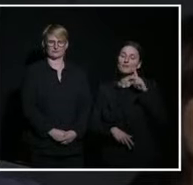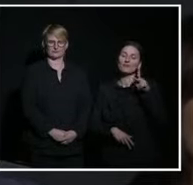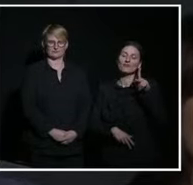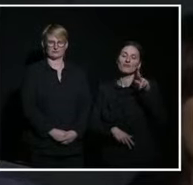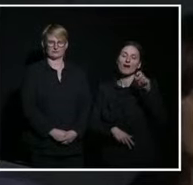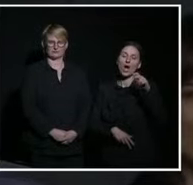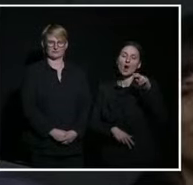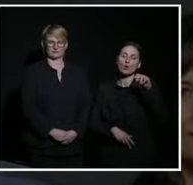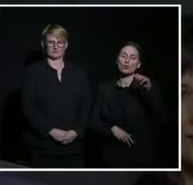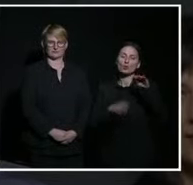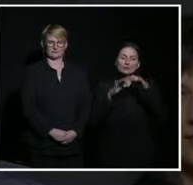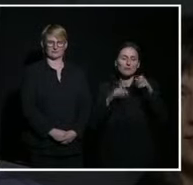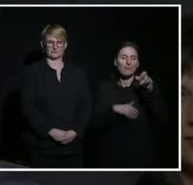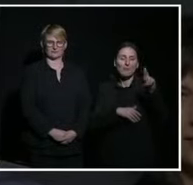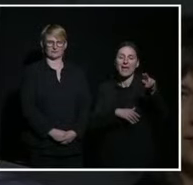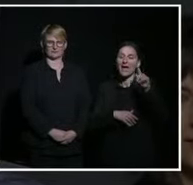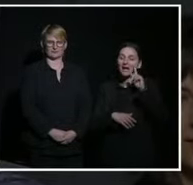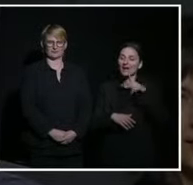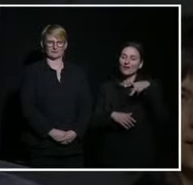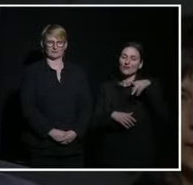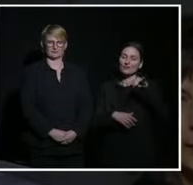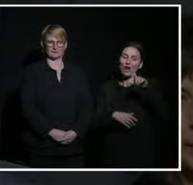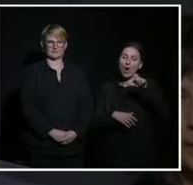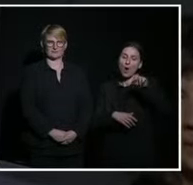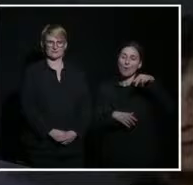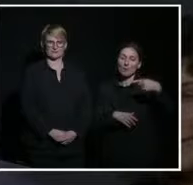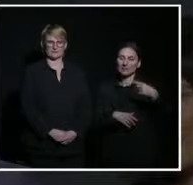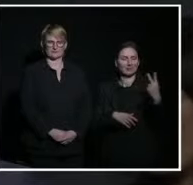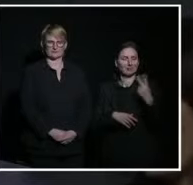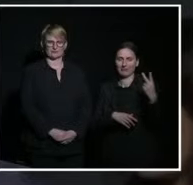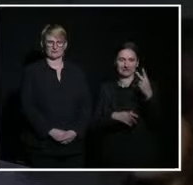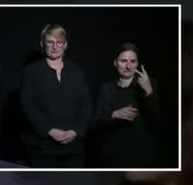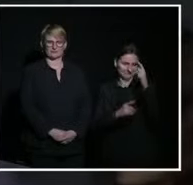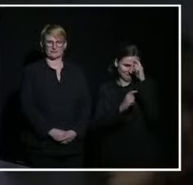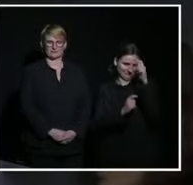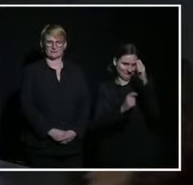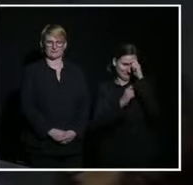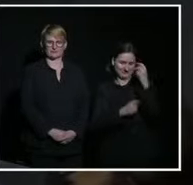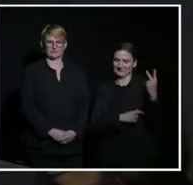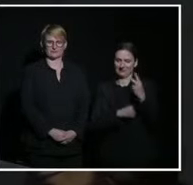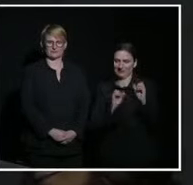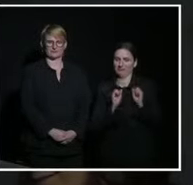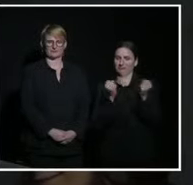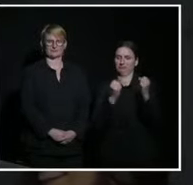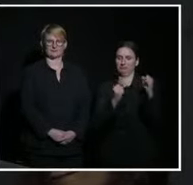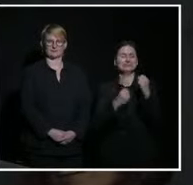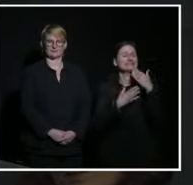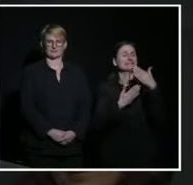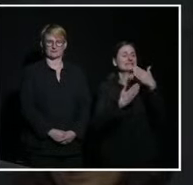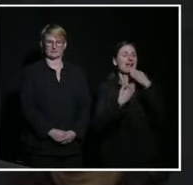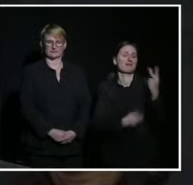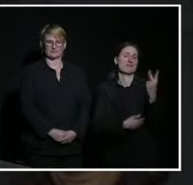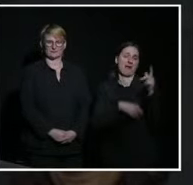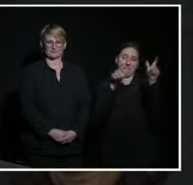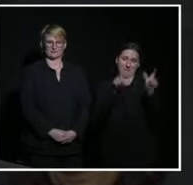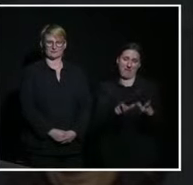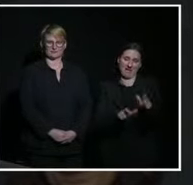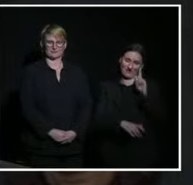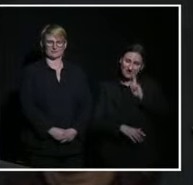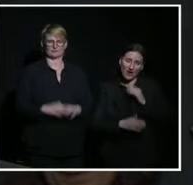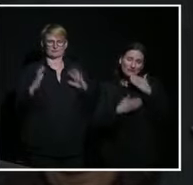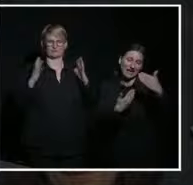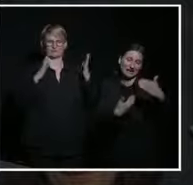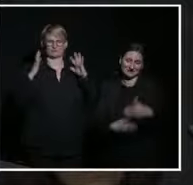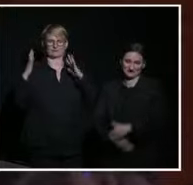und Frau Pilling. Die sind eine Wucht, die haben es wirklich geworfen und da bin ich wirklich sehr, sehr dankbar. Das war ganz große Klasse.